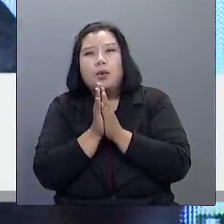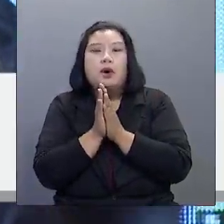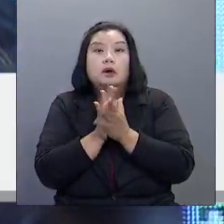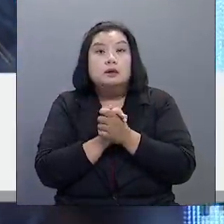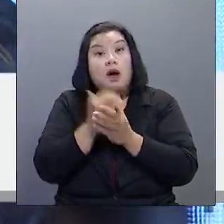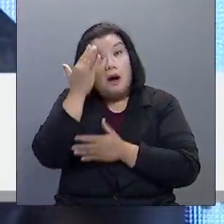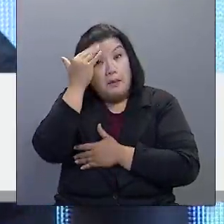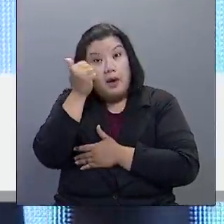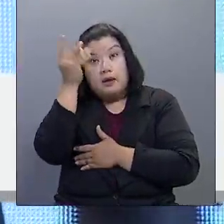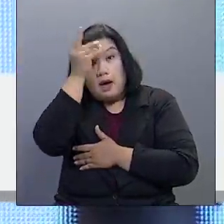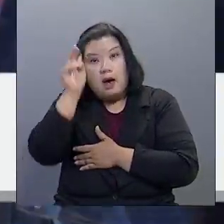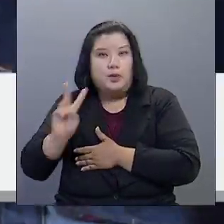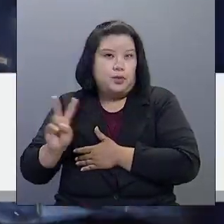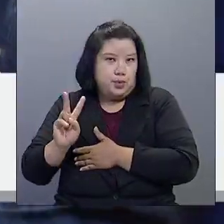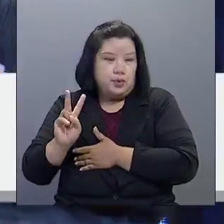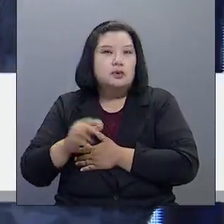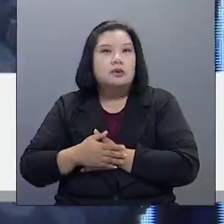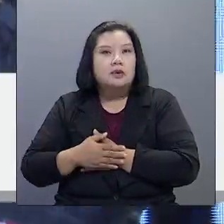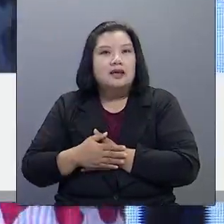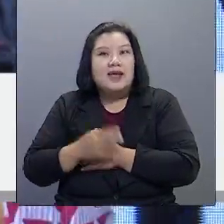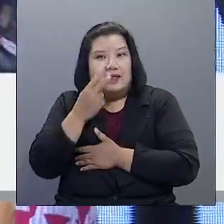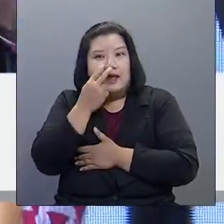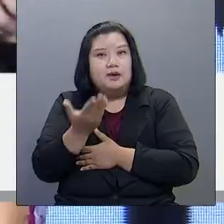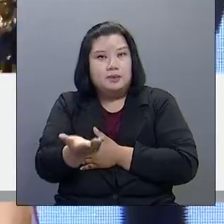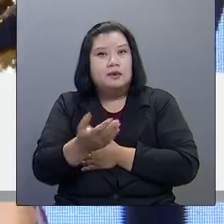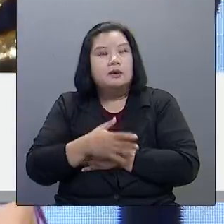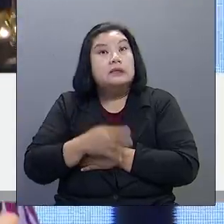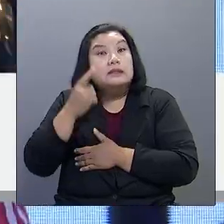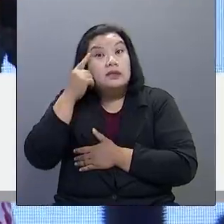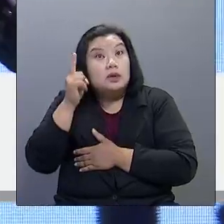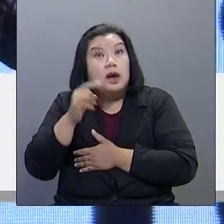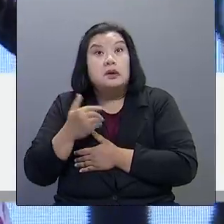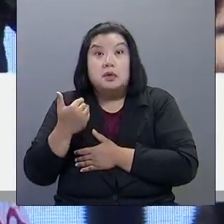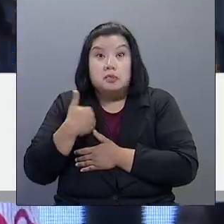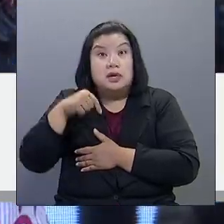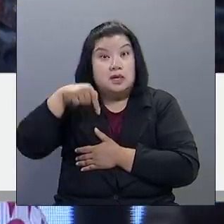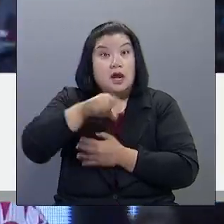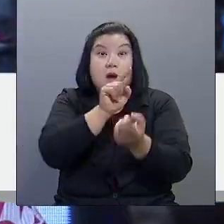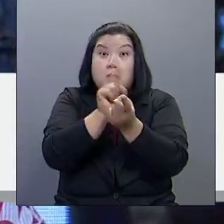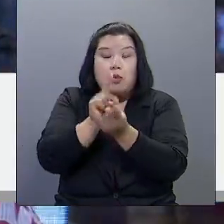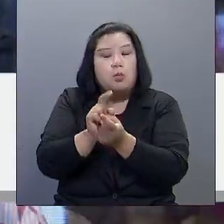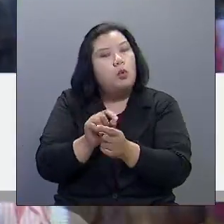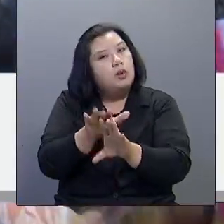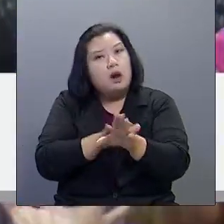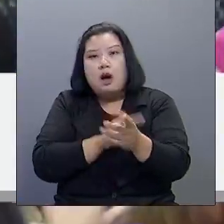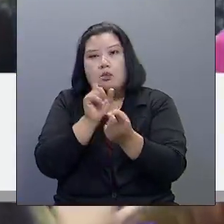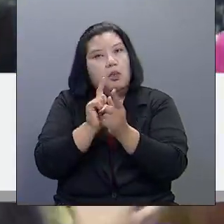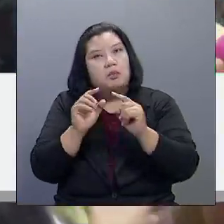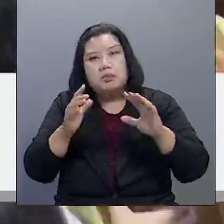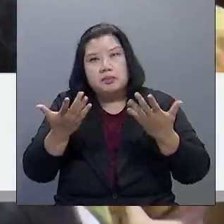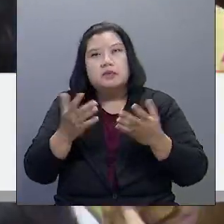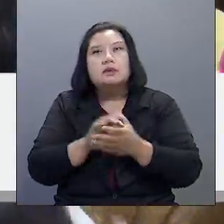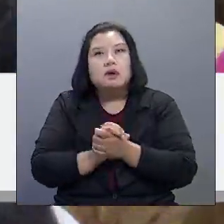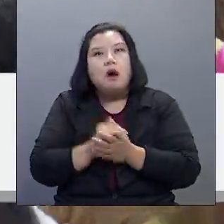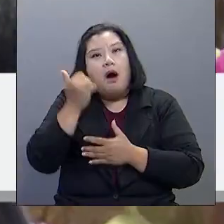2นักแสดงนำจากซีรีส์วายเรื่องดังคินพอสเดอะซีรีส์บอกว่าไม่ได้มีอีเวนต์ใกล้ชิดแฟนๆแบบนี้มานานแล้วค่ะหลังยก